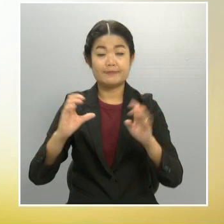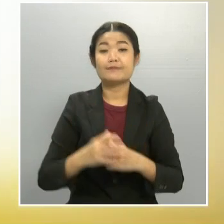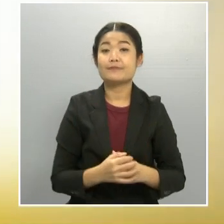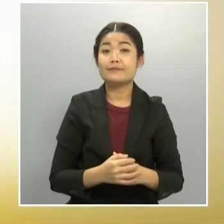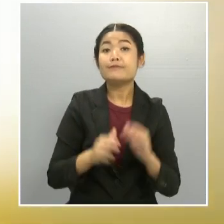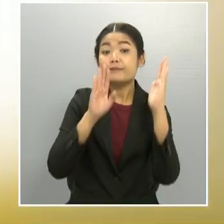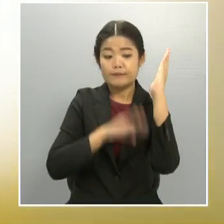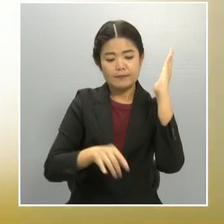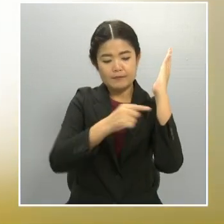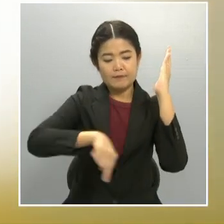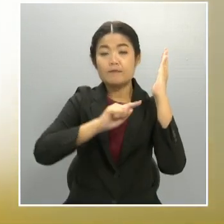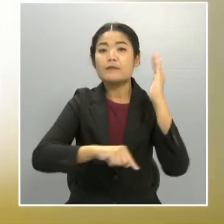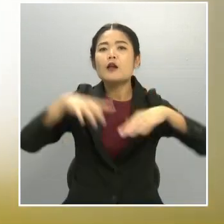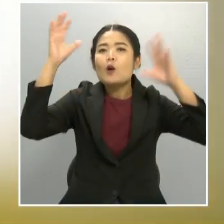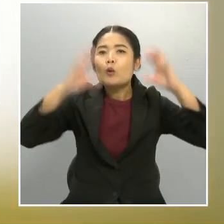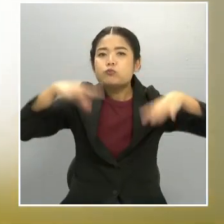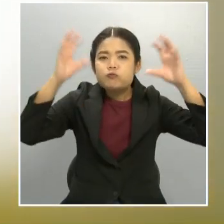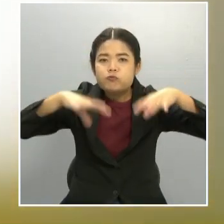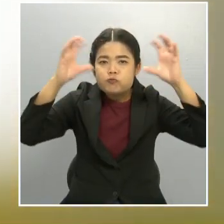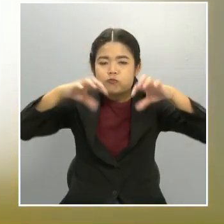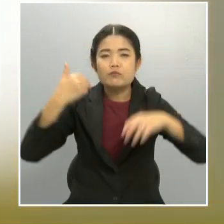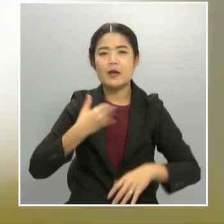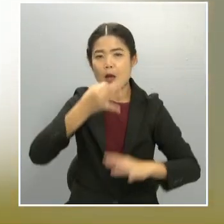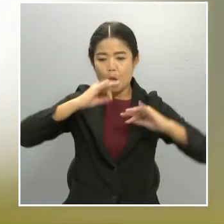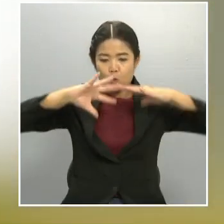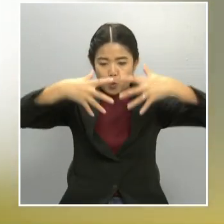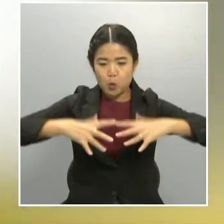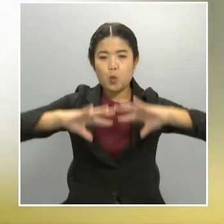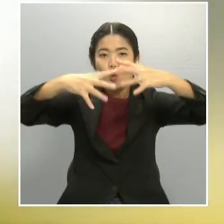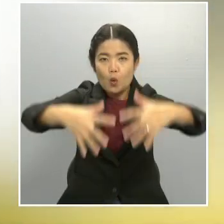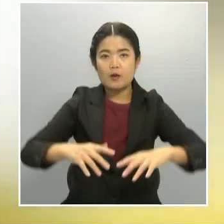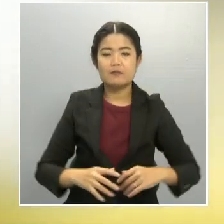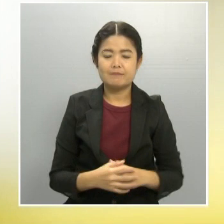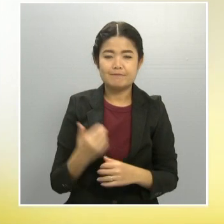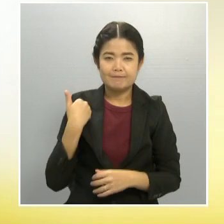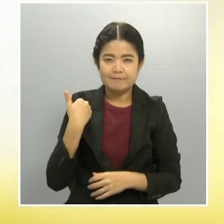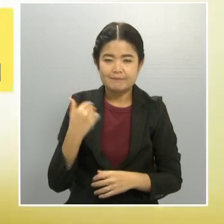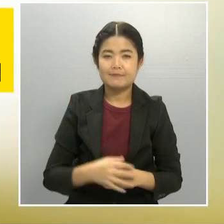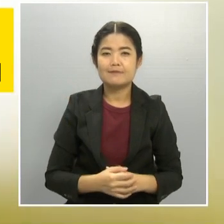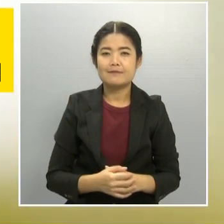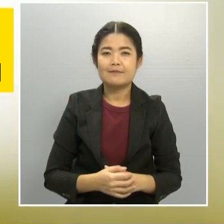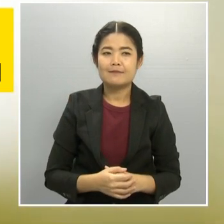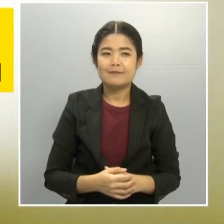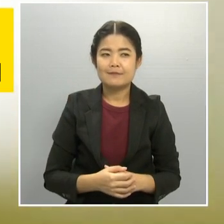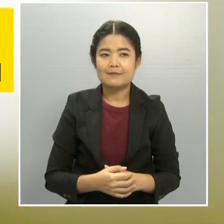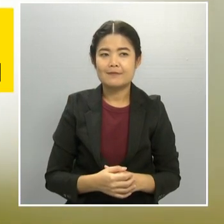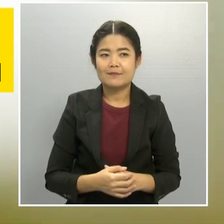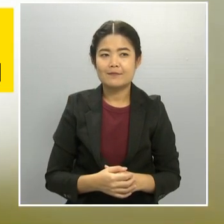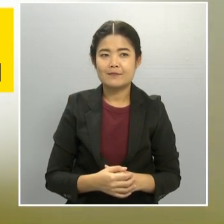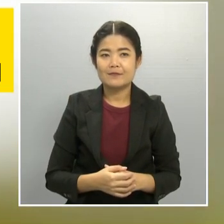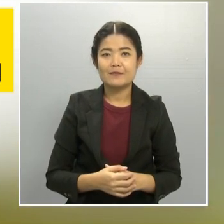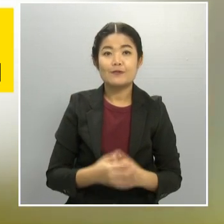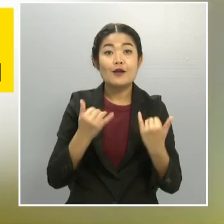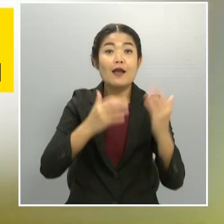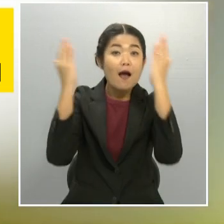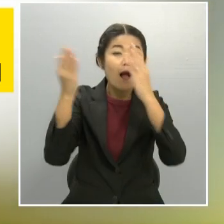แต่พากใต้ก็จะมีผลตกหนกมัแ่งและข้นสูง อย่ที่แ้งกเรู่ชมนี้แหะนิประว่ามัจะเป็ช่วเวลาที่อากาศหน